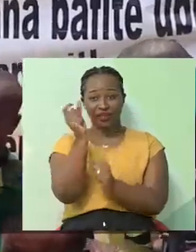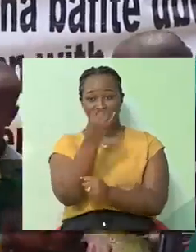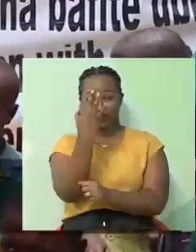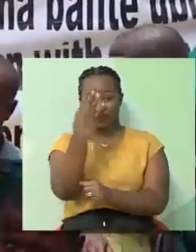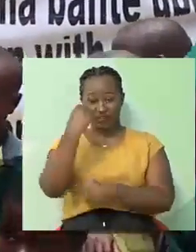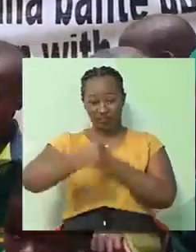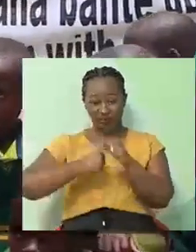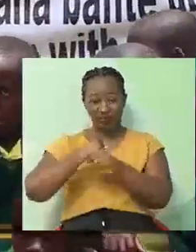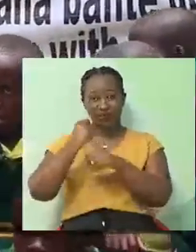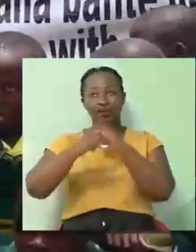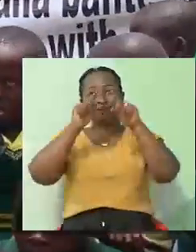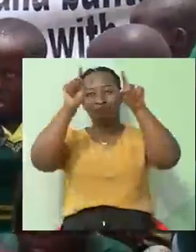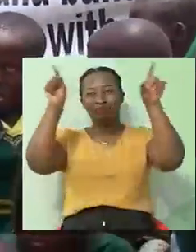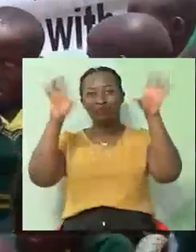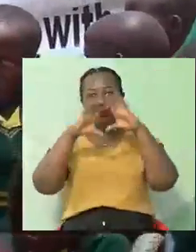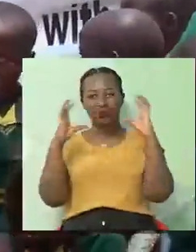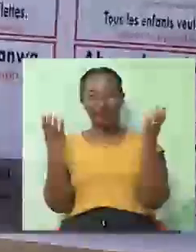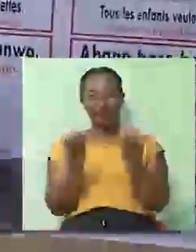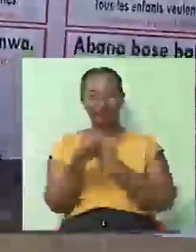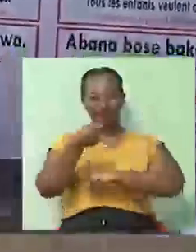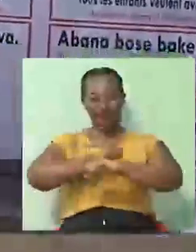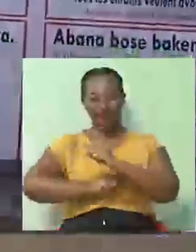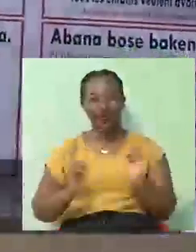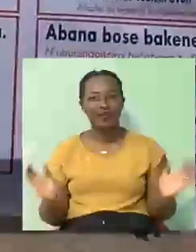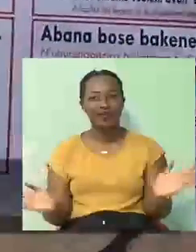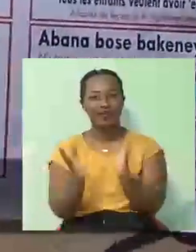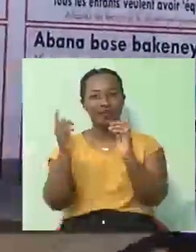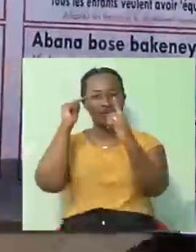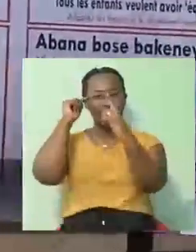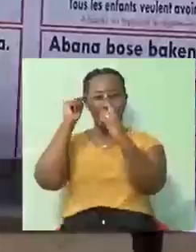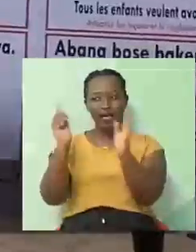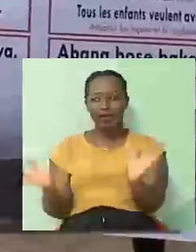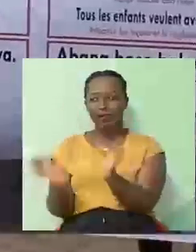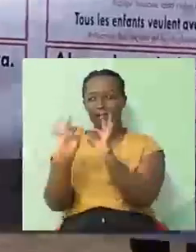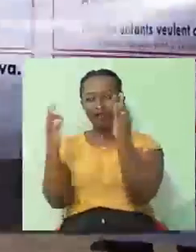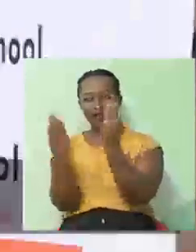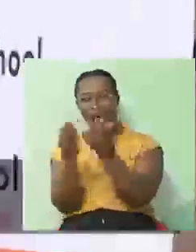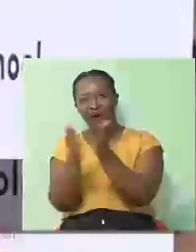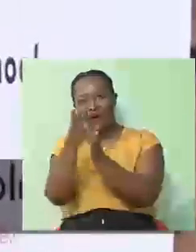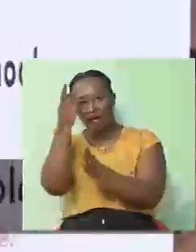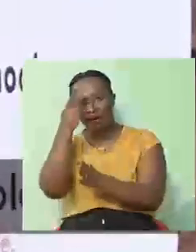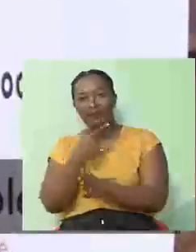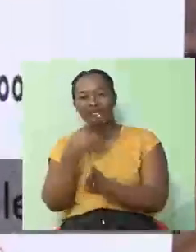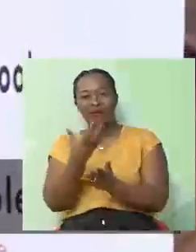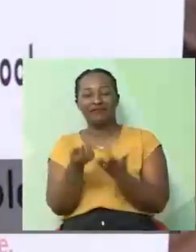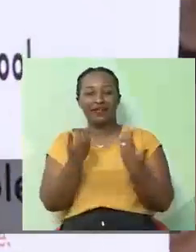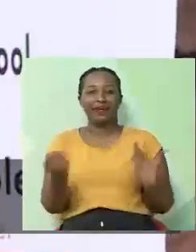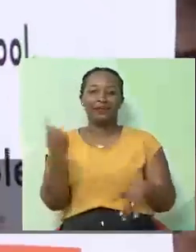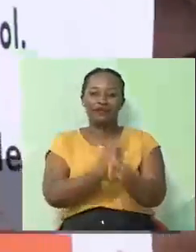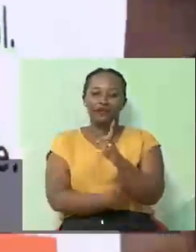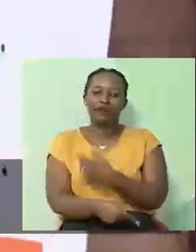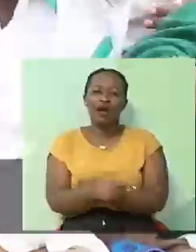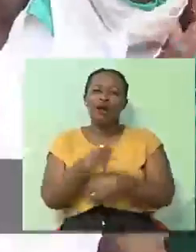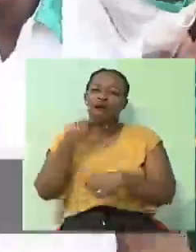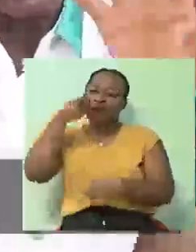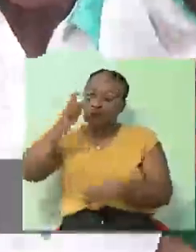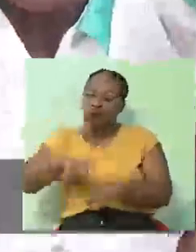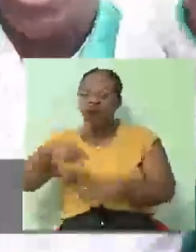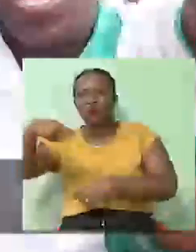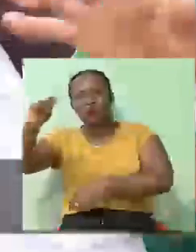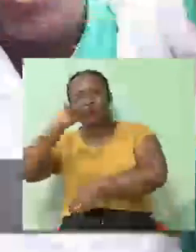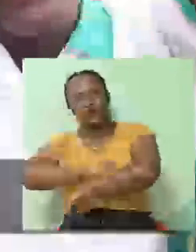Tariki ya 15 Werurwe buri mwaka hirya no hino ku isi hari igikorwa cy'ubukangurambaga bugamije gukangurira imiryango n'ababyeyi bafite abana bafite ubumuga